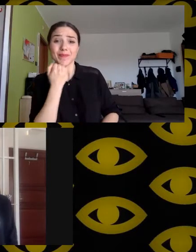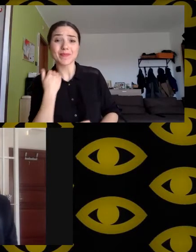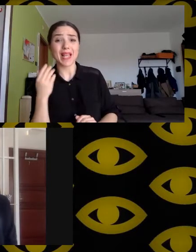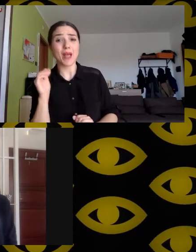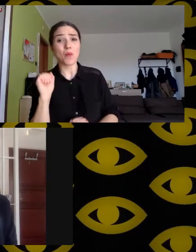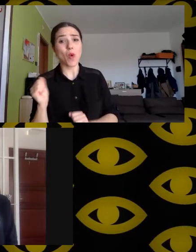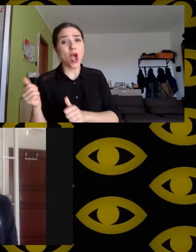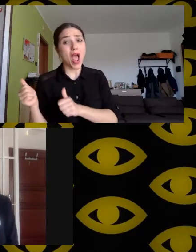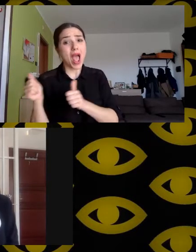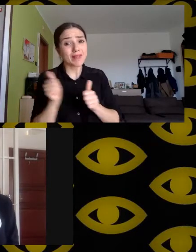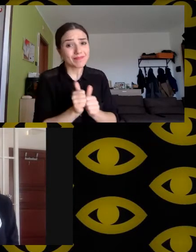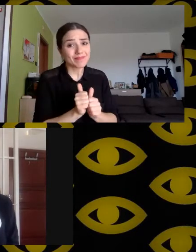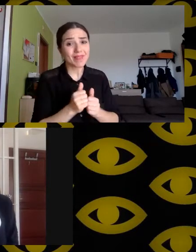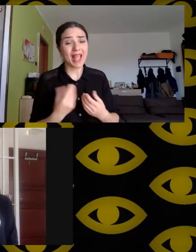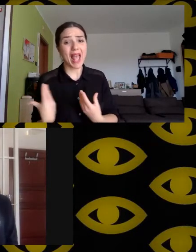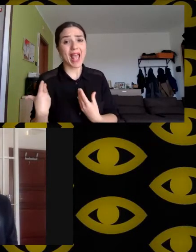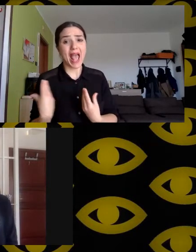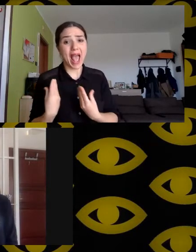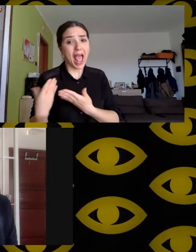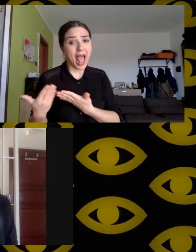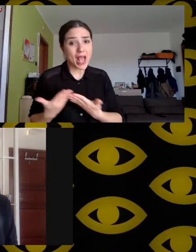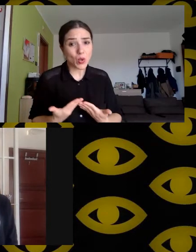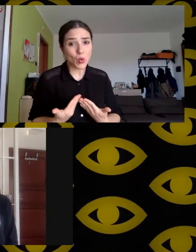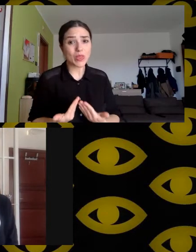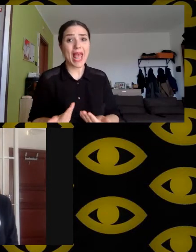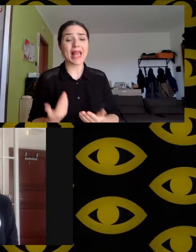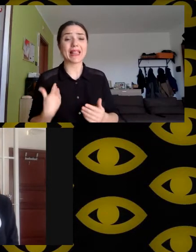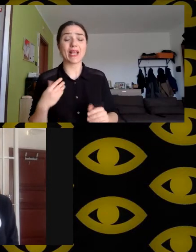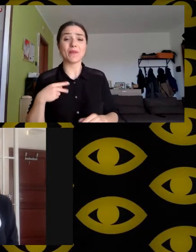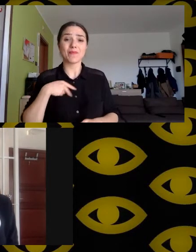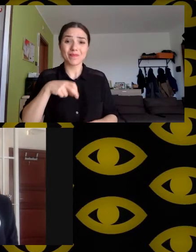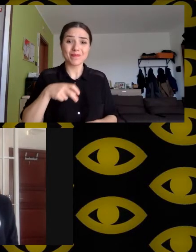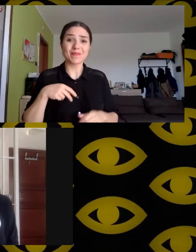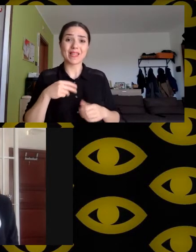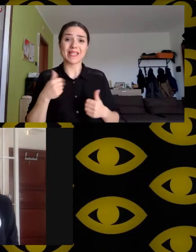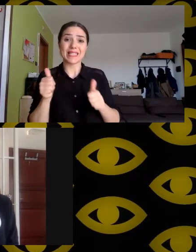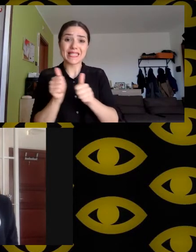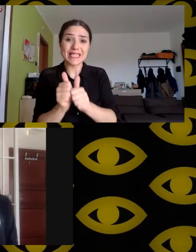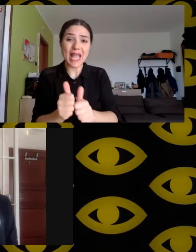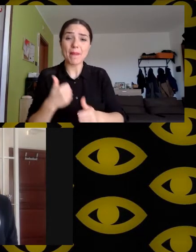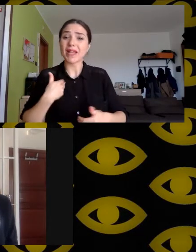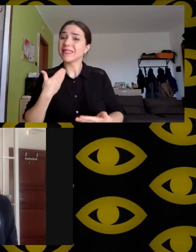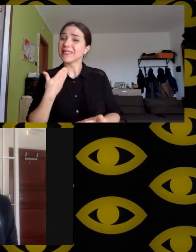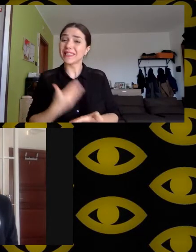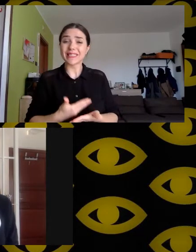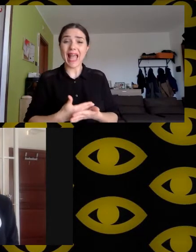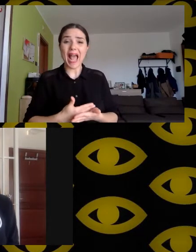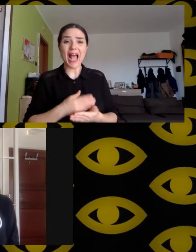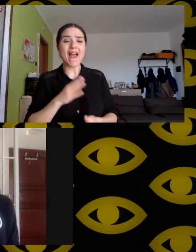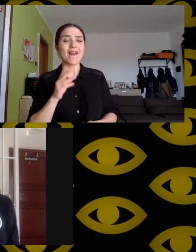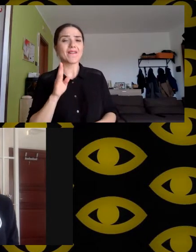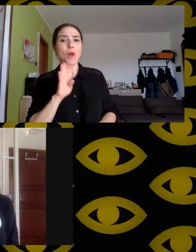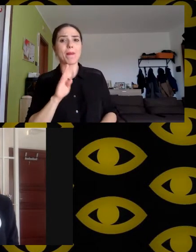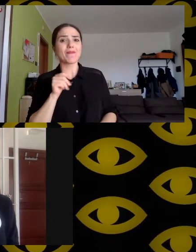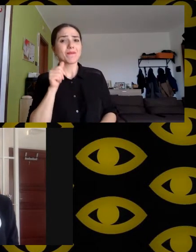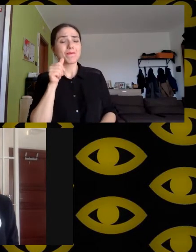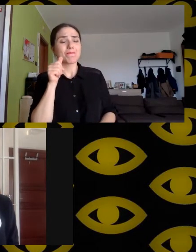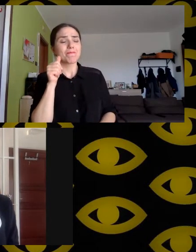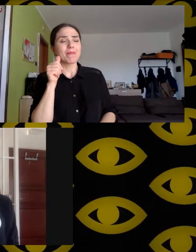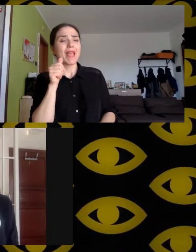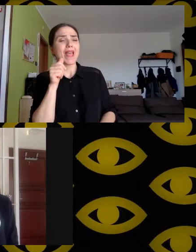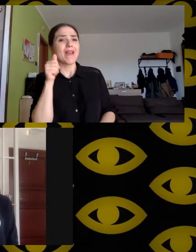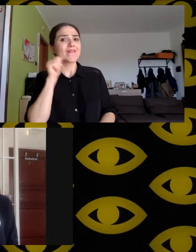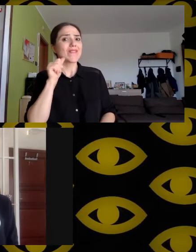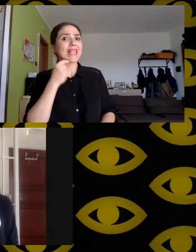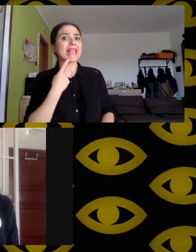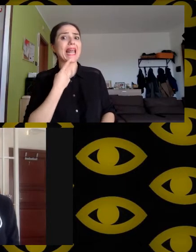strada, ho bisogno di arrivare a scuola, sono stanca di far finta di vedere una cosa che non vedo. E quindi da quel momento la mia vita in